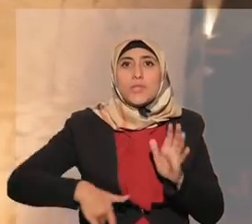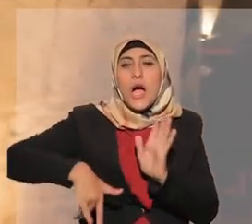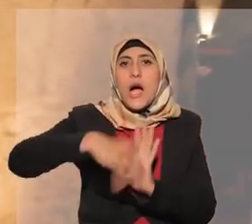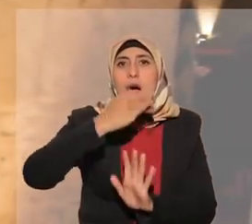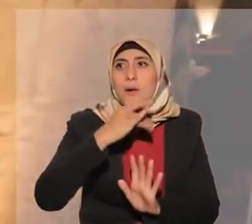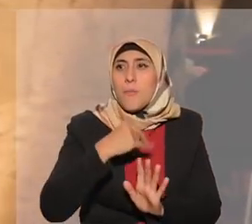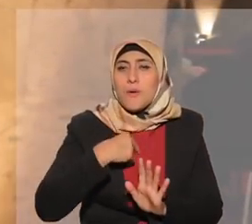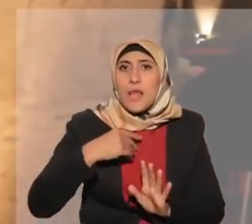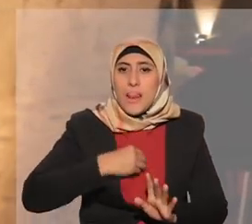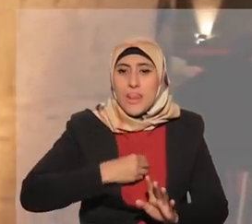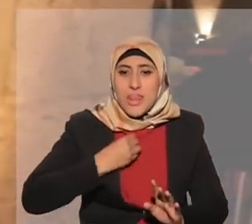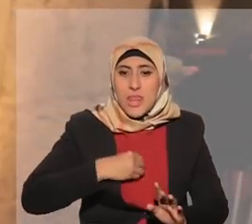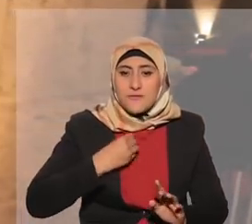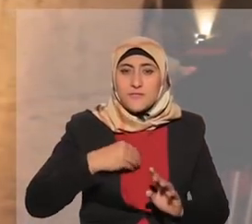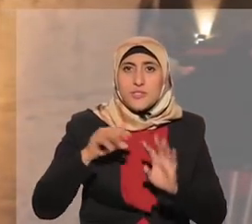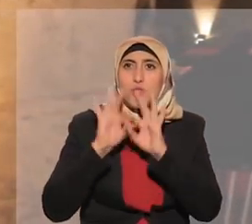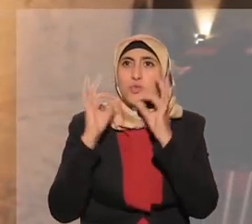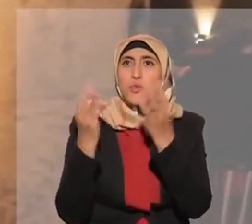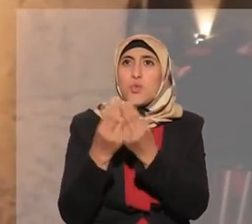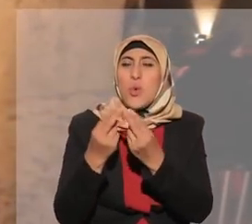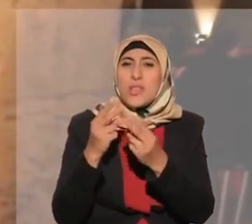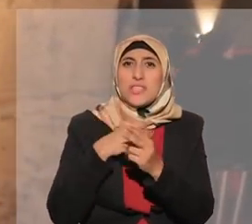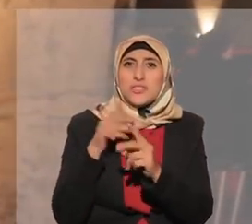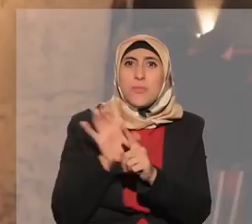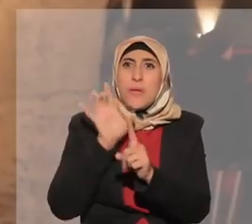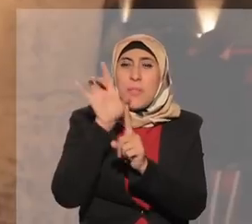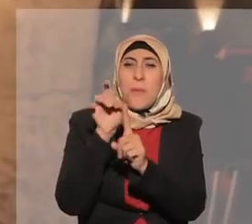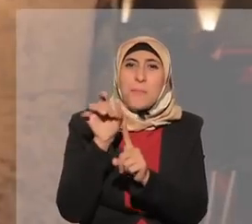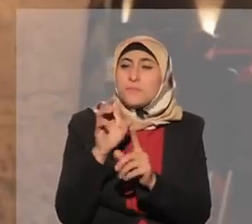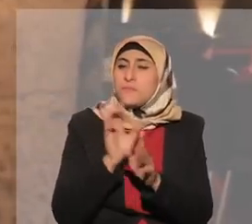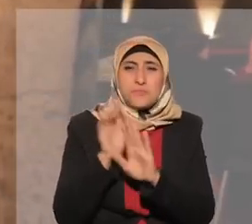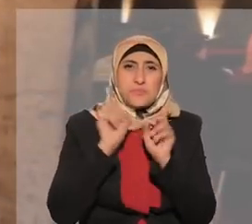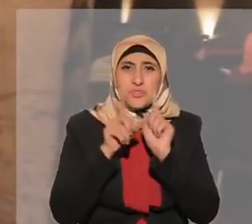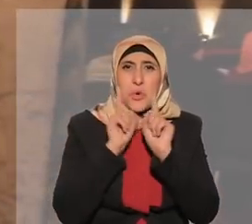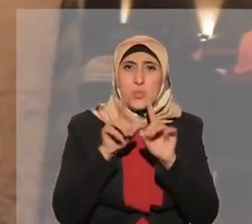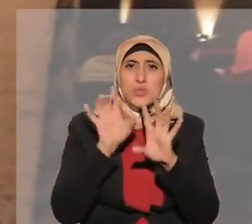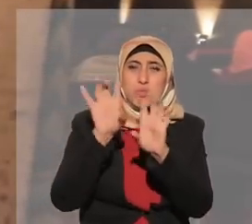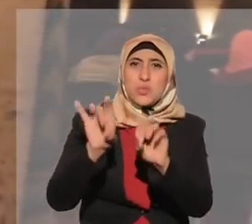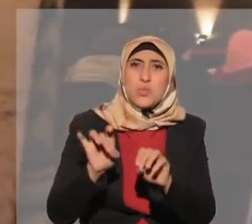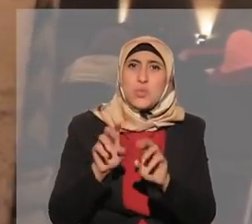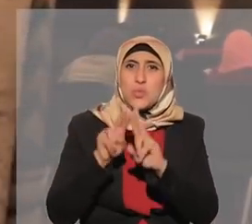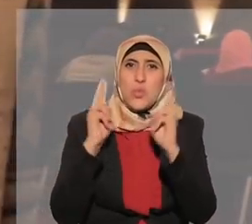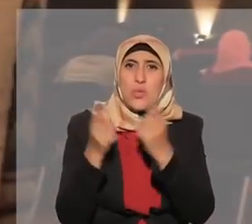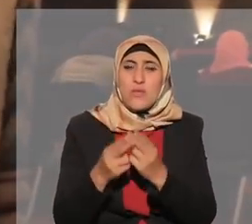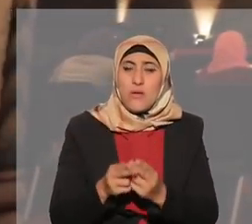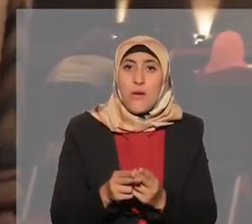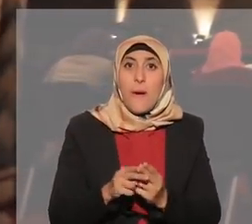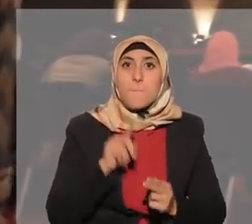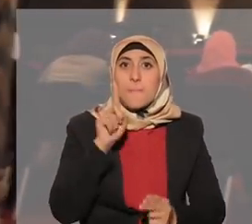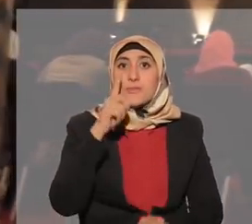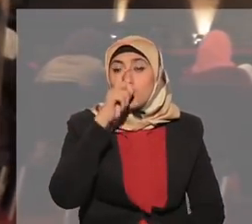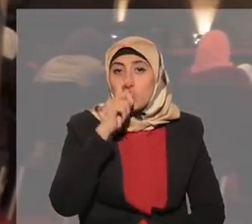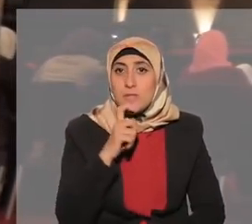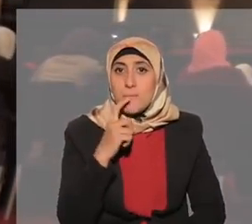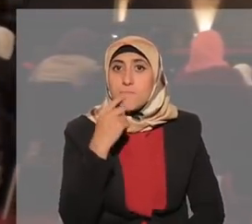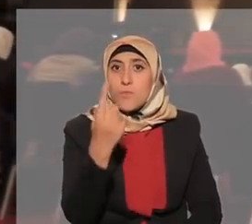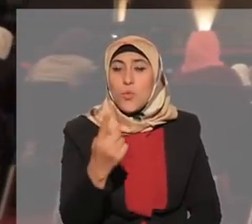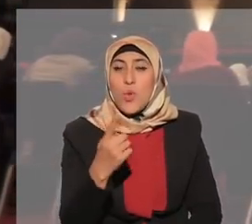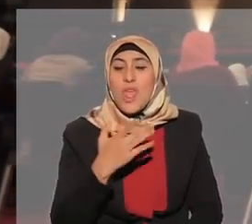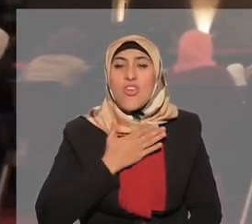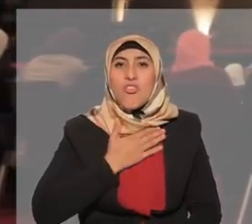من أن تركن النفس إلى الدنيا، حال زهد، كل هذا راقي في سيدنا أبي ذر. لكن سيدنا الحسين هنا